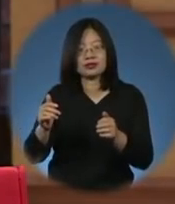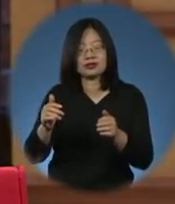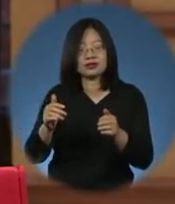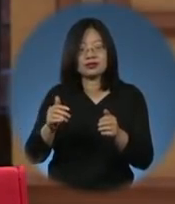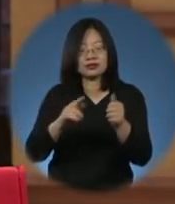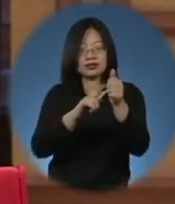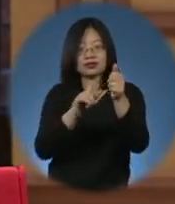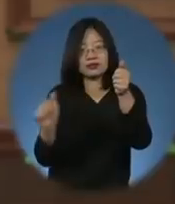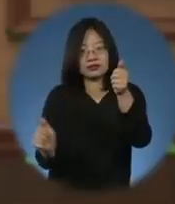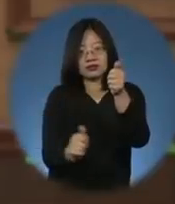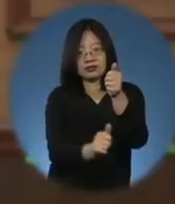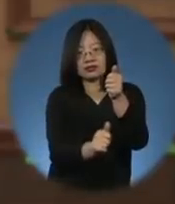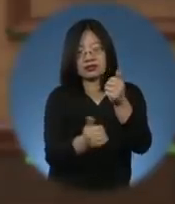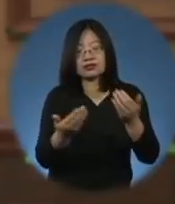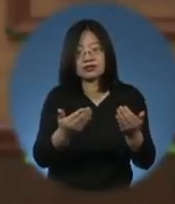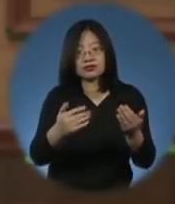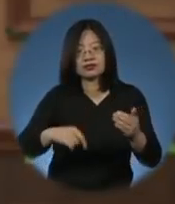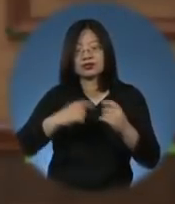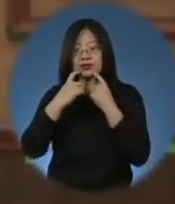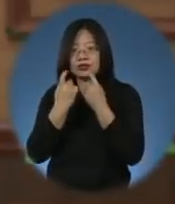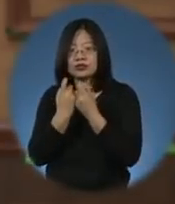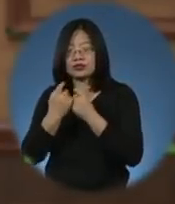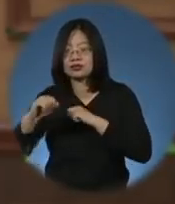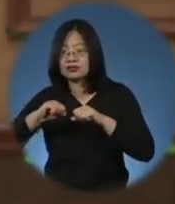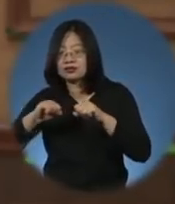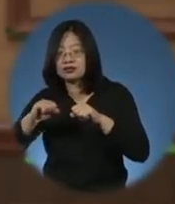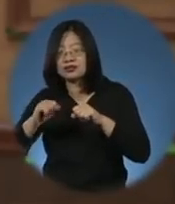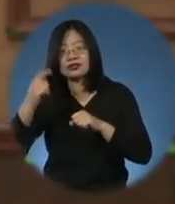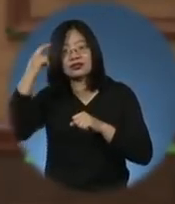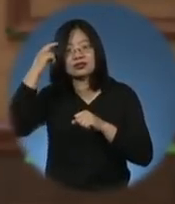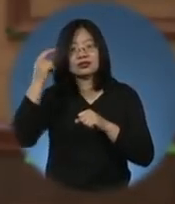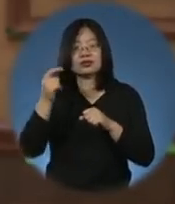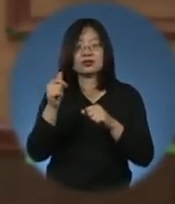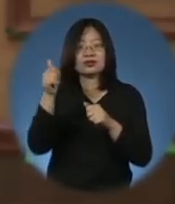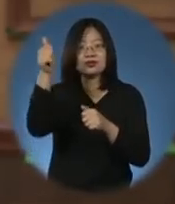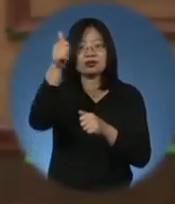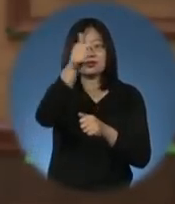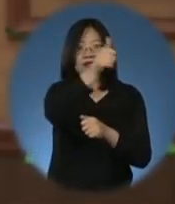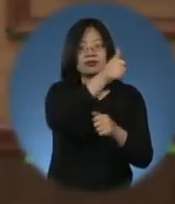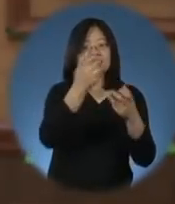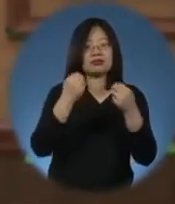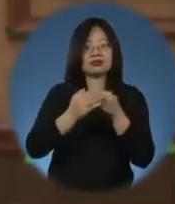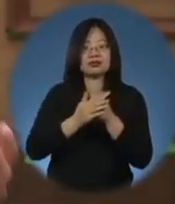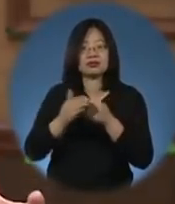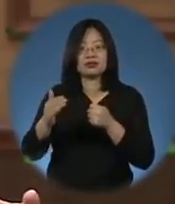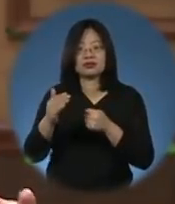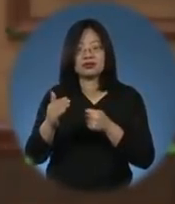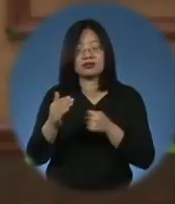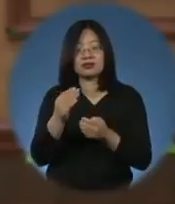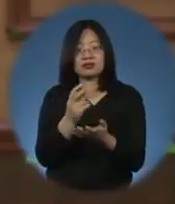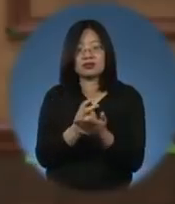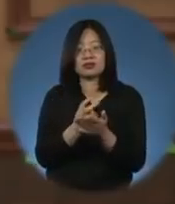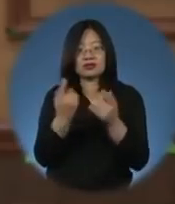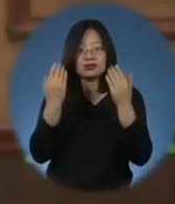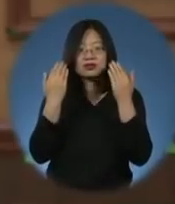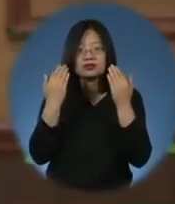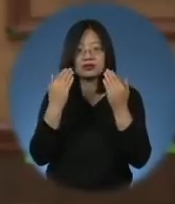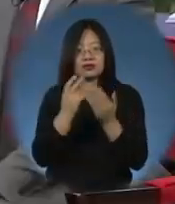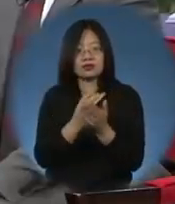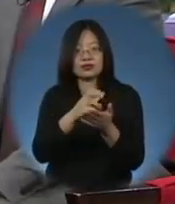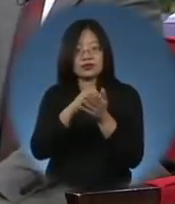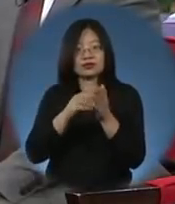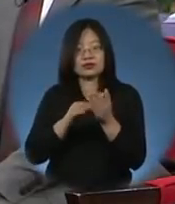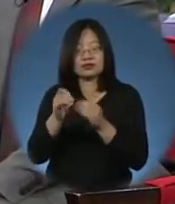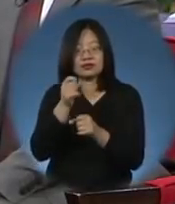없어요. 그렇죠. 자서 나와서 뭘 하겠다 너무너무 힘듭니다. 왜냐하면 위가 너무나 많아서. 이미 지금 로스쿨 제도가 도입된 이후에 나타나고 있는 현상이죠.